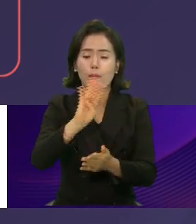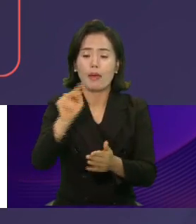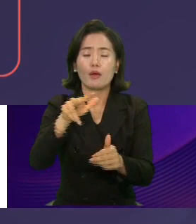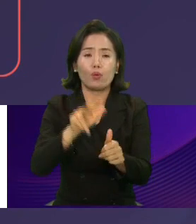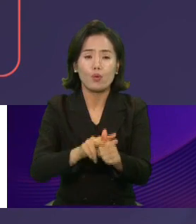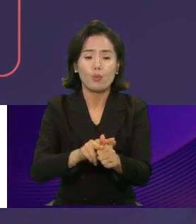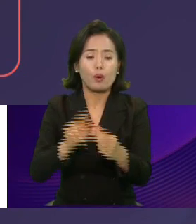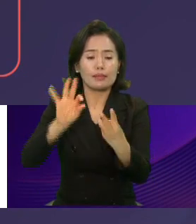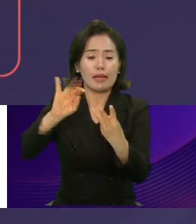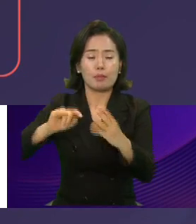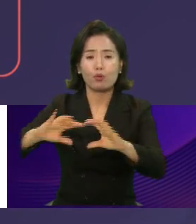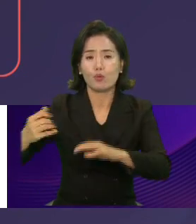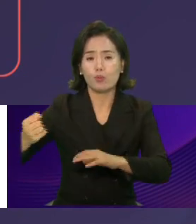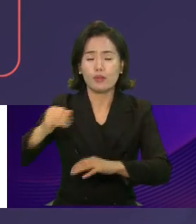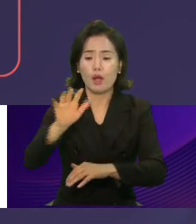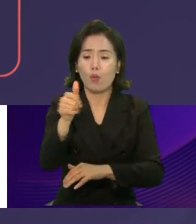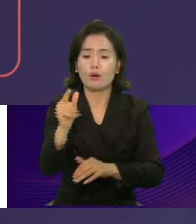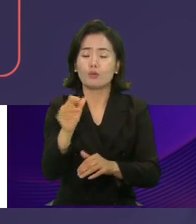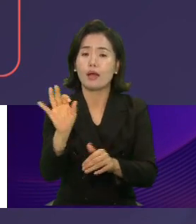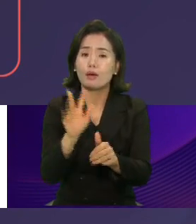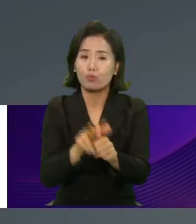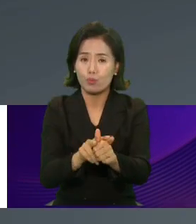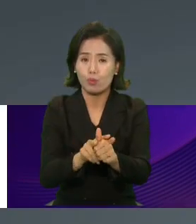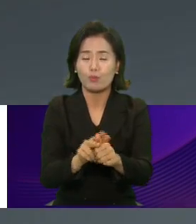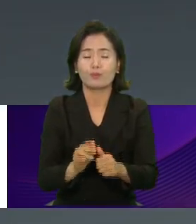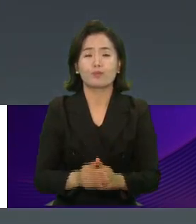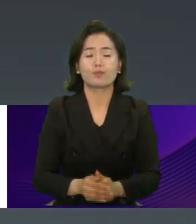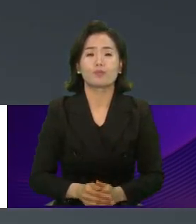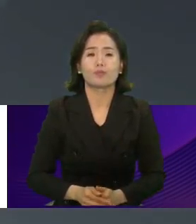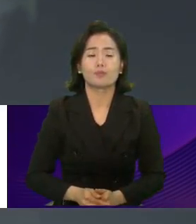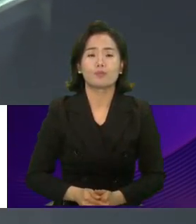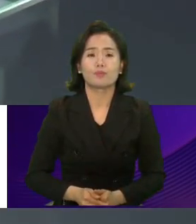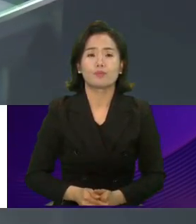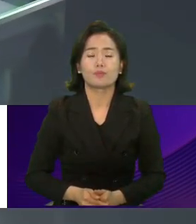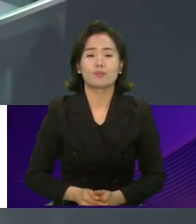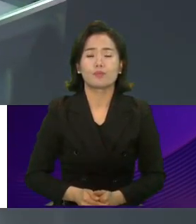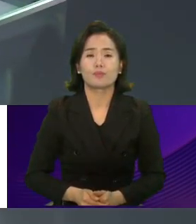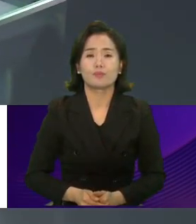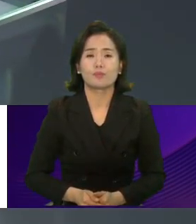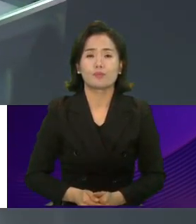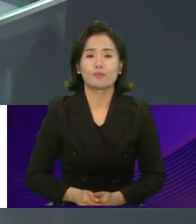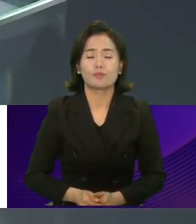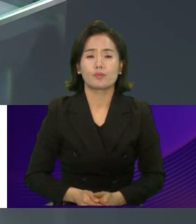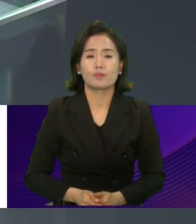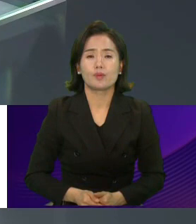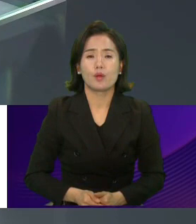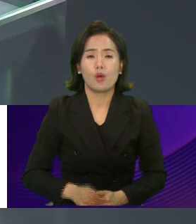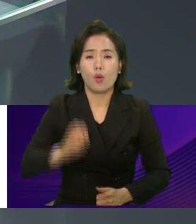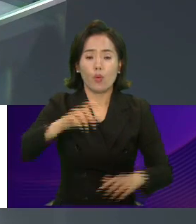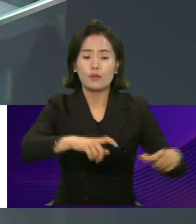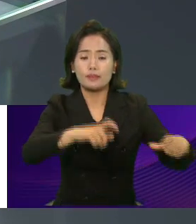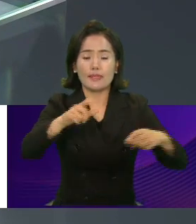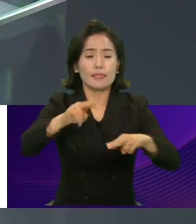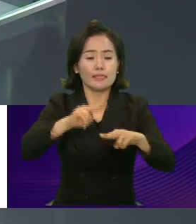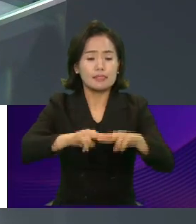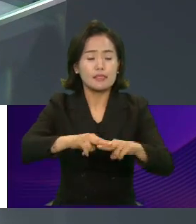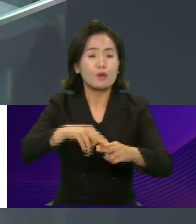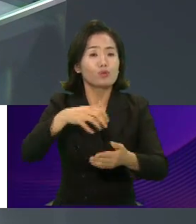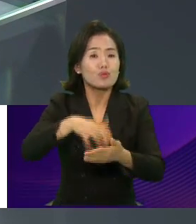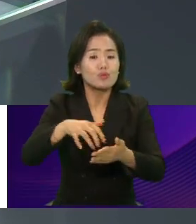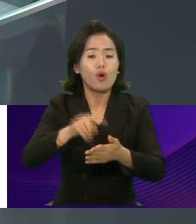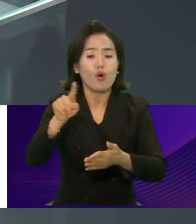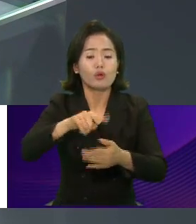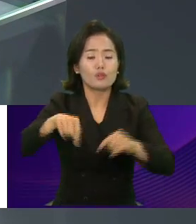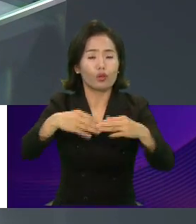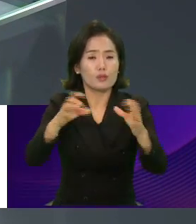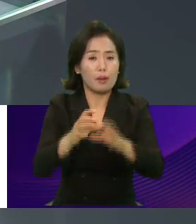3위는 국민의힘 황두남 후보입니다. 네, 이어서 우리 지역 의석수는 어느 정당이 차지할까요?